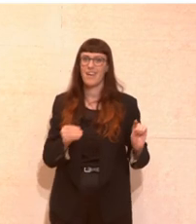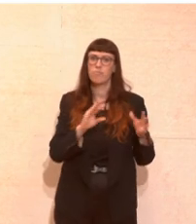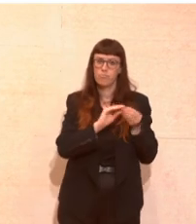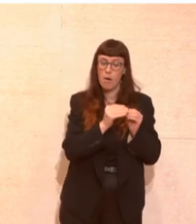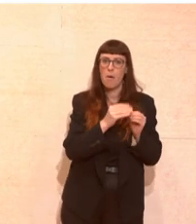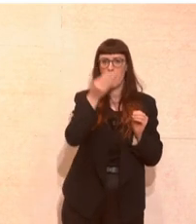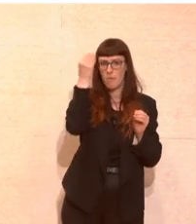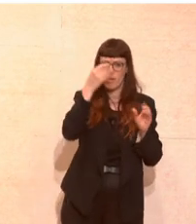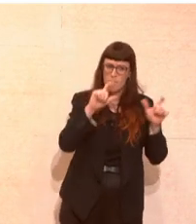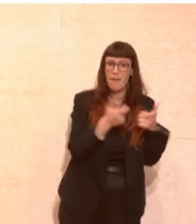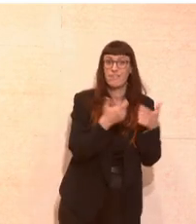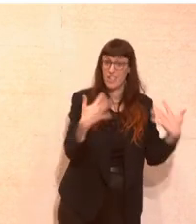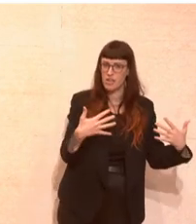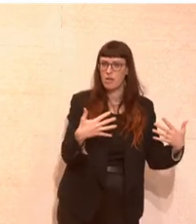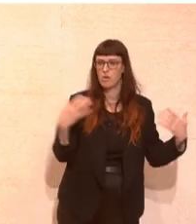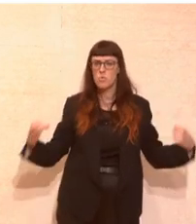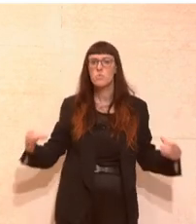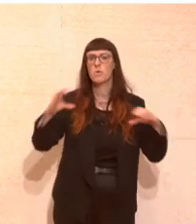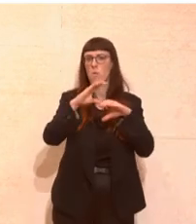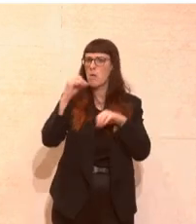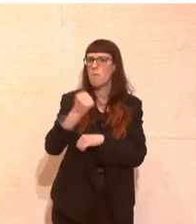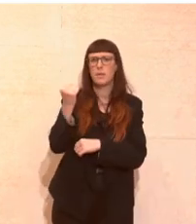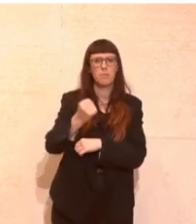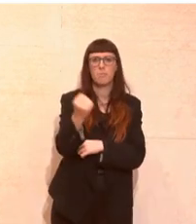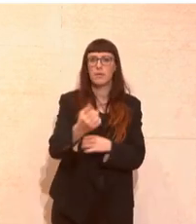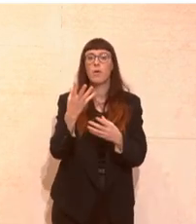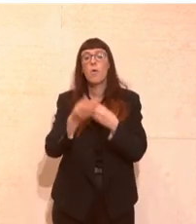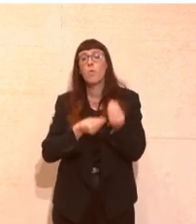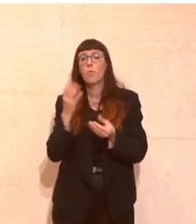ou neurodéveloppemental ou précipiter éventuellement des